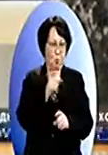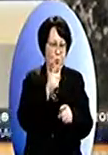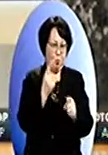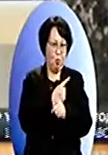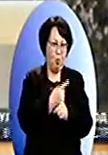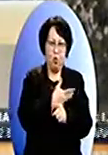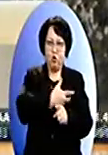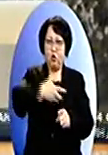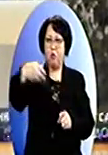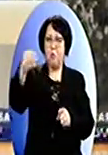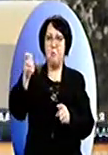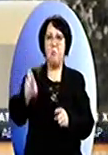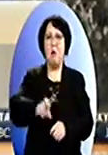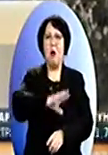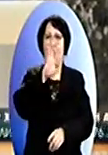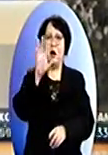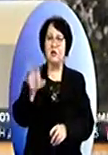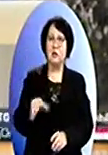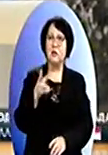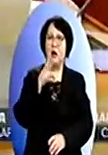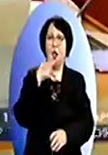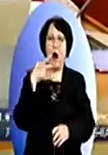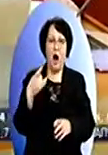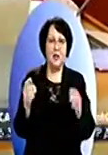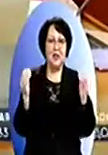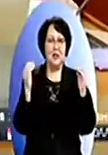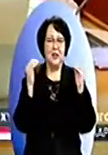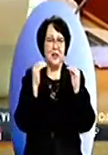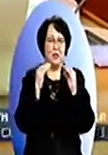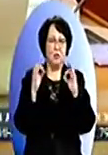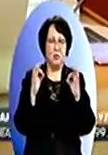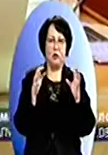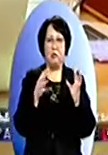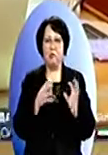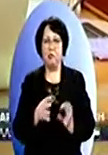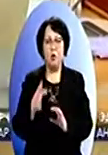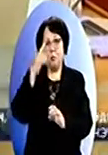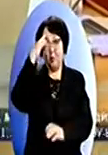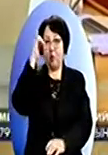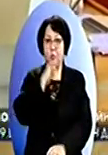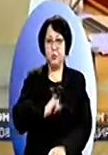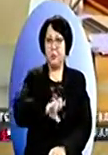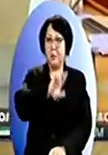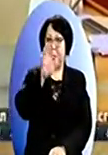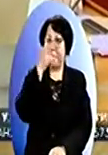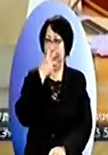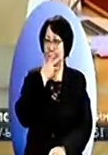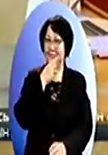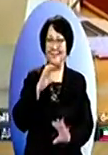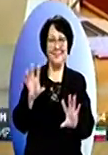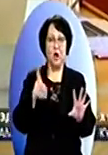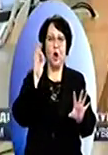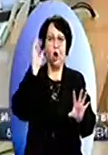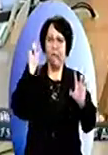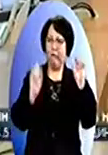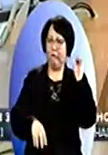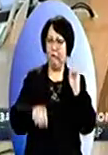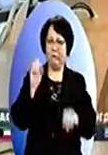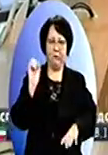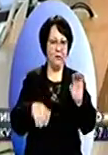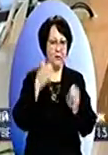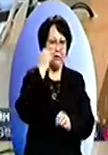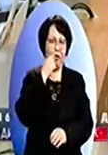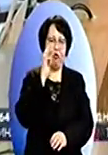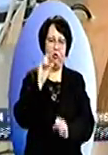байдал алдагдах аюул дэлхийн нийтэд нүүрлээд байгаа юм а. Тухайлбал манай улсад байгалийн үзэгсэлэнт газар хог хаягдал хаа сайгүй хүлэрч,